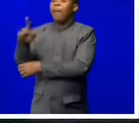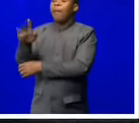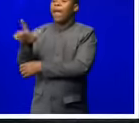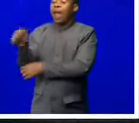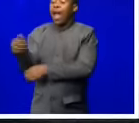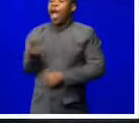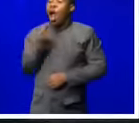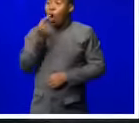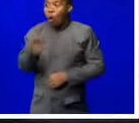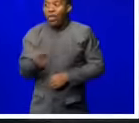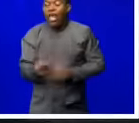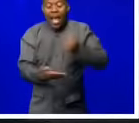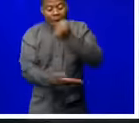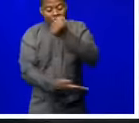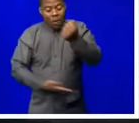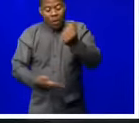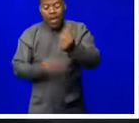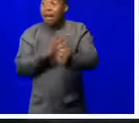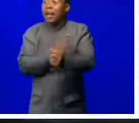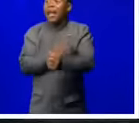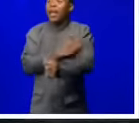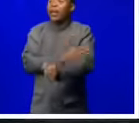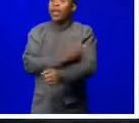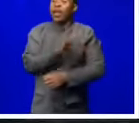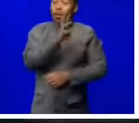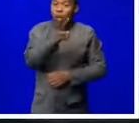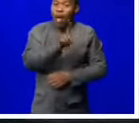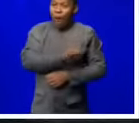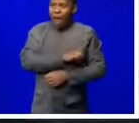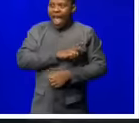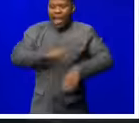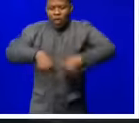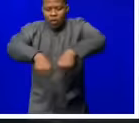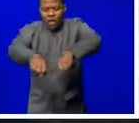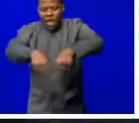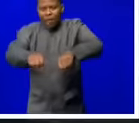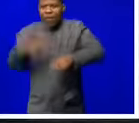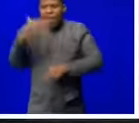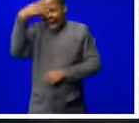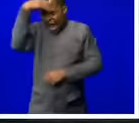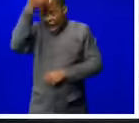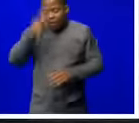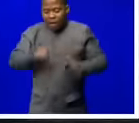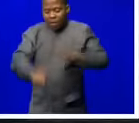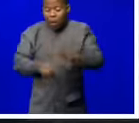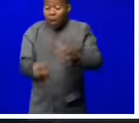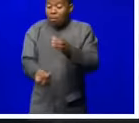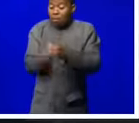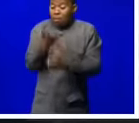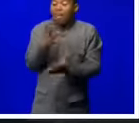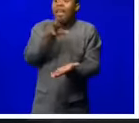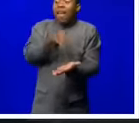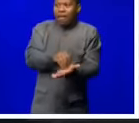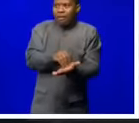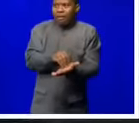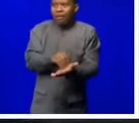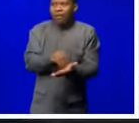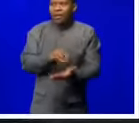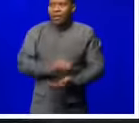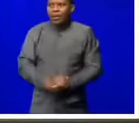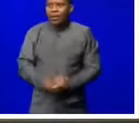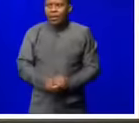ukuba lusito kakhulu njengoba ehulumende enta imisebenzi yentuthuko etinkundleni lokufaka ikhathi kufaka gesi lesekungendiwango la bamfula